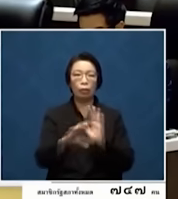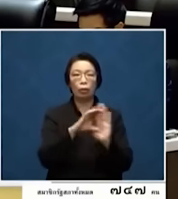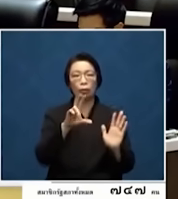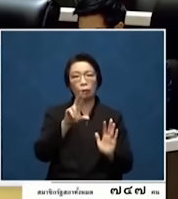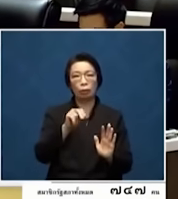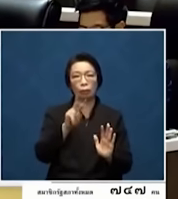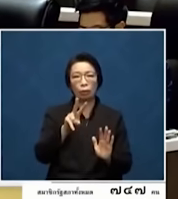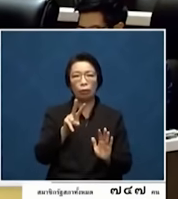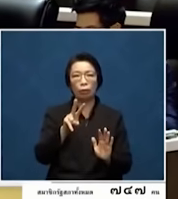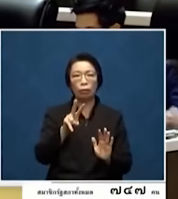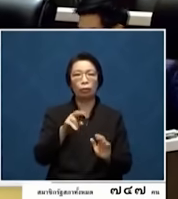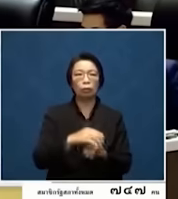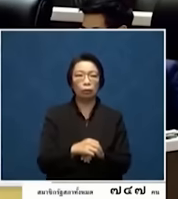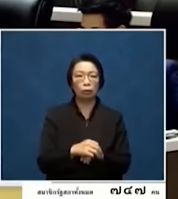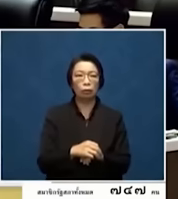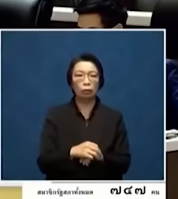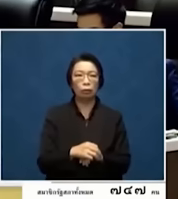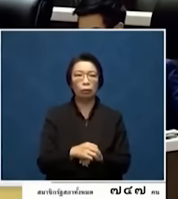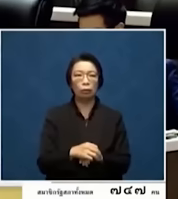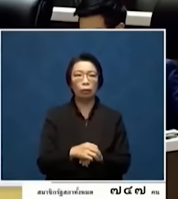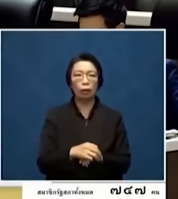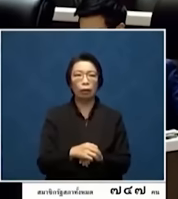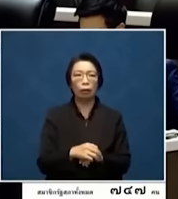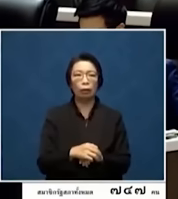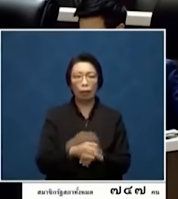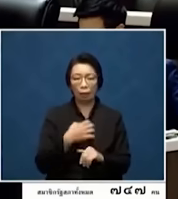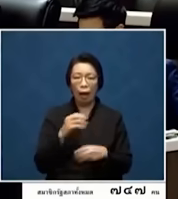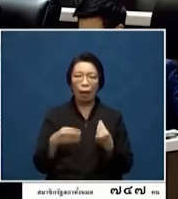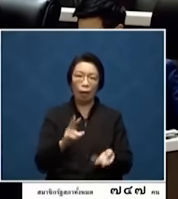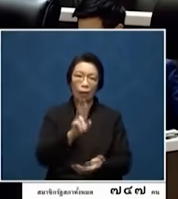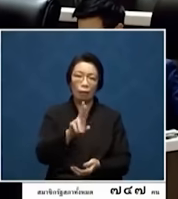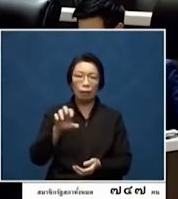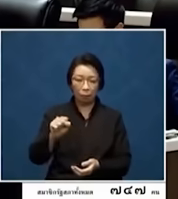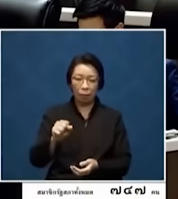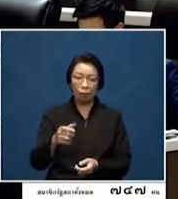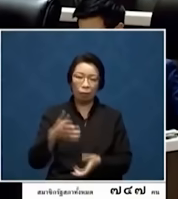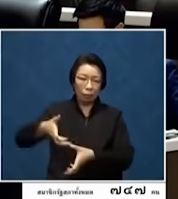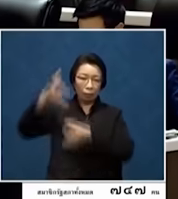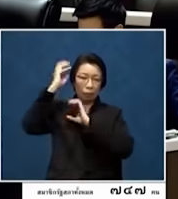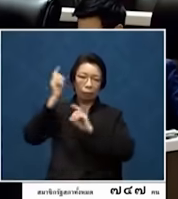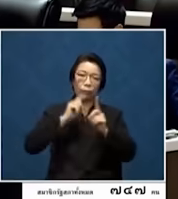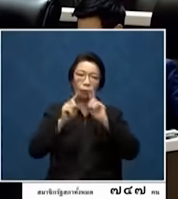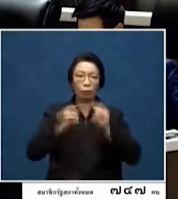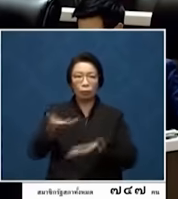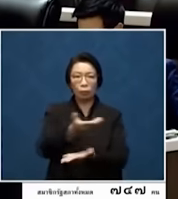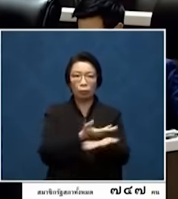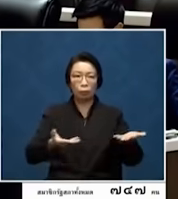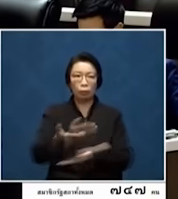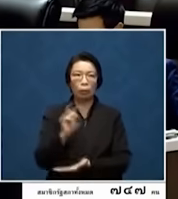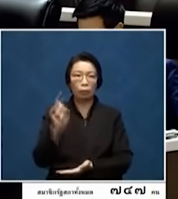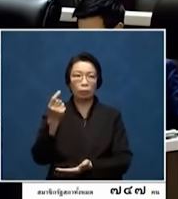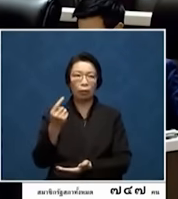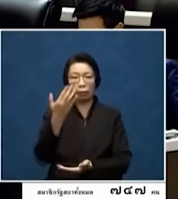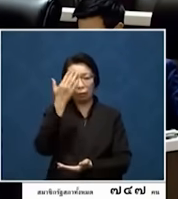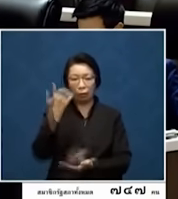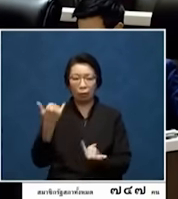แล้วมีผู้รับรองถูกต้องแล้วก็ว่ากันต่อไปจะบ้าเหรอมันเหมือนกับคนพูดไม่รู้เรื่องอ่ะ ซึ่งก่อนเข้าประชุมเขามีวาระ